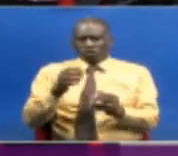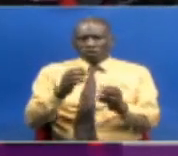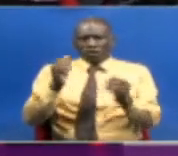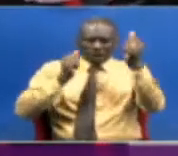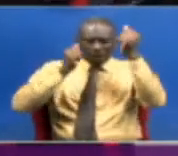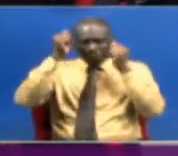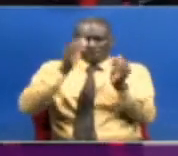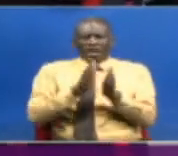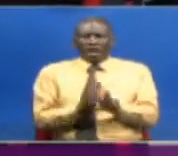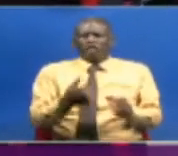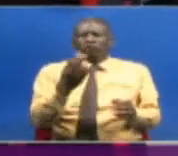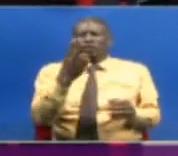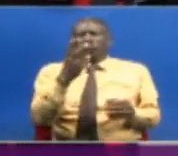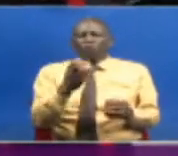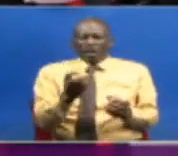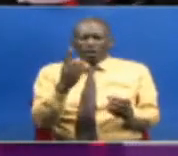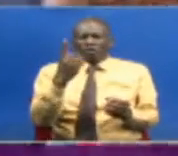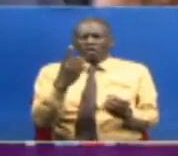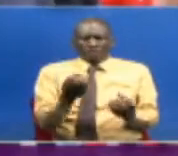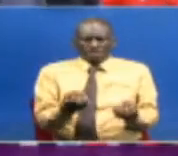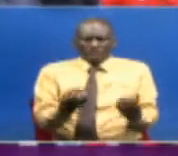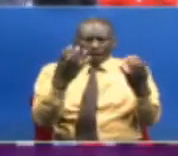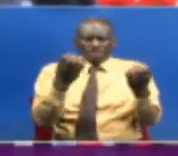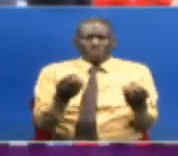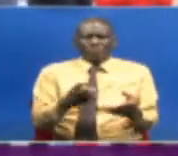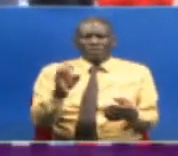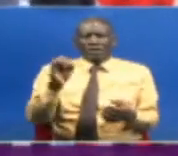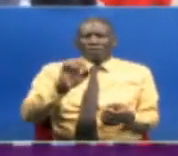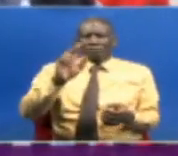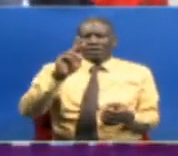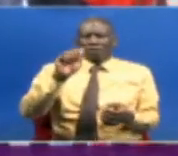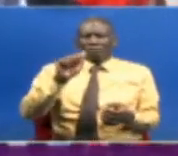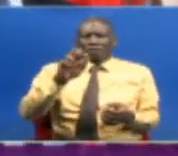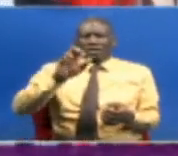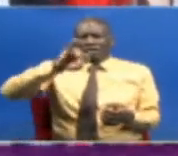21 ya tahadhima. Ibrahim Karanja, NTV.